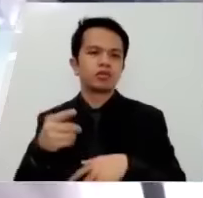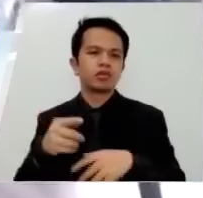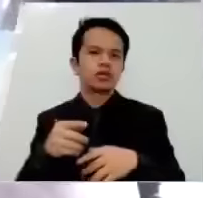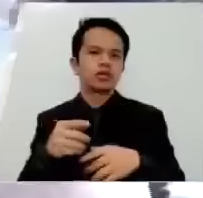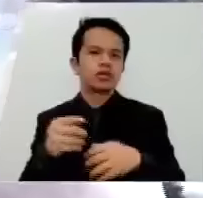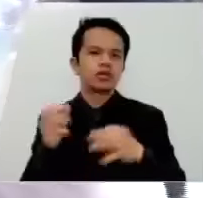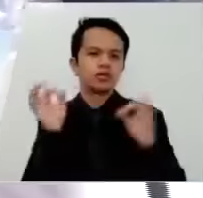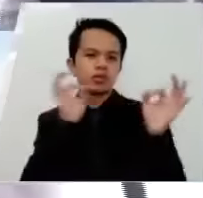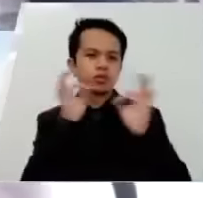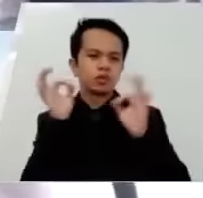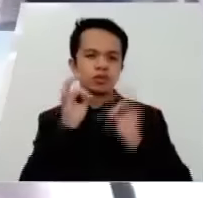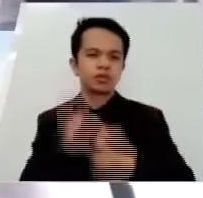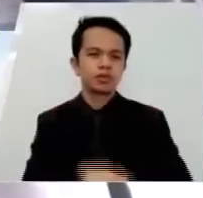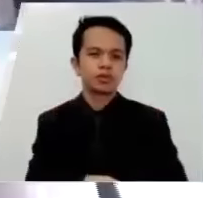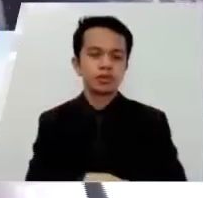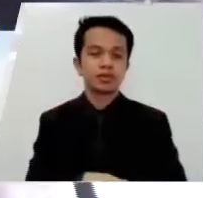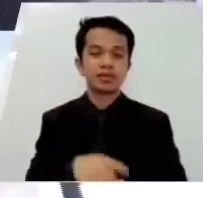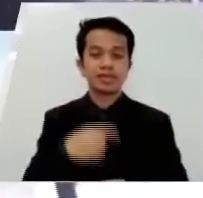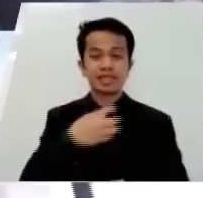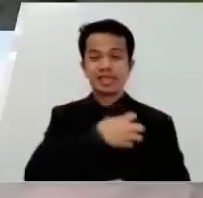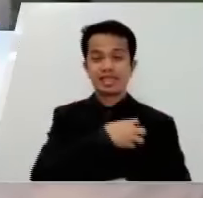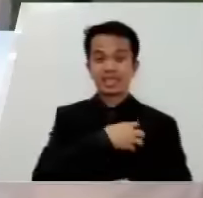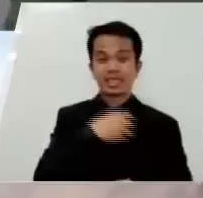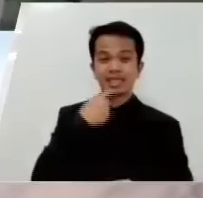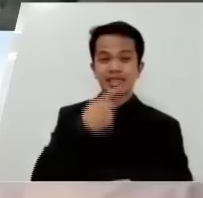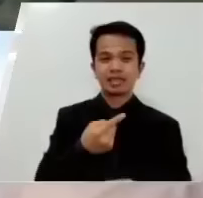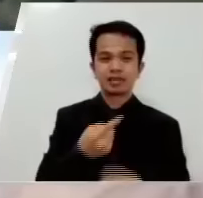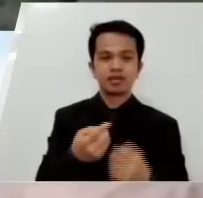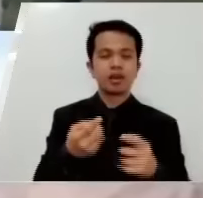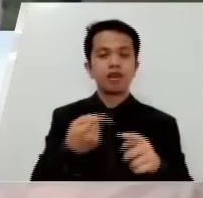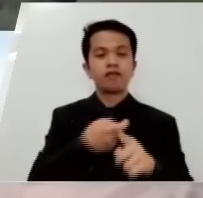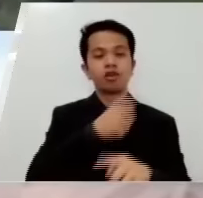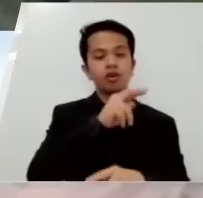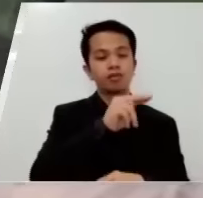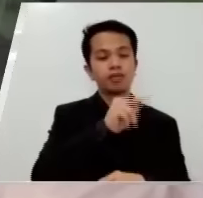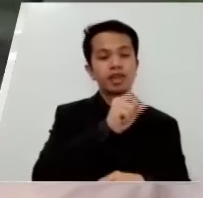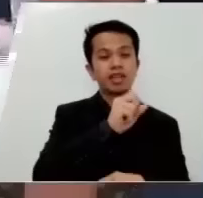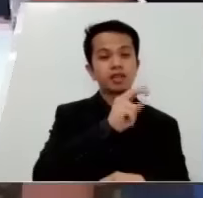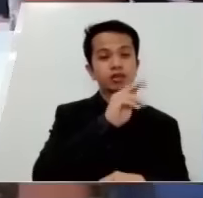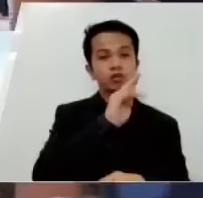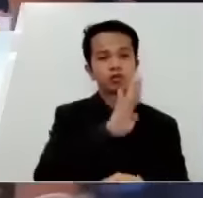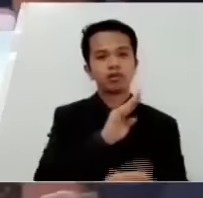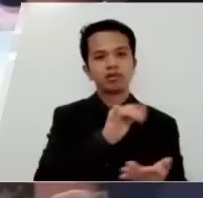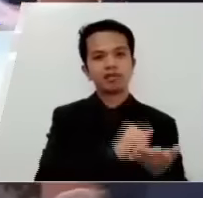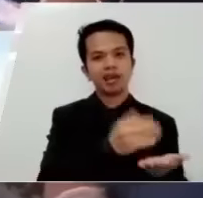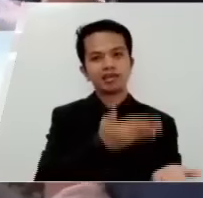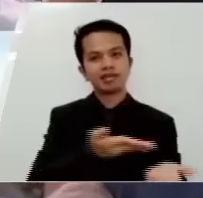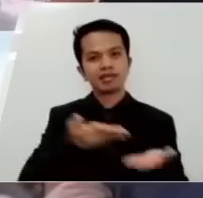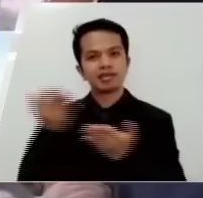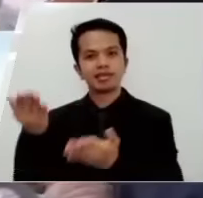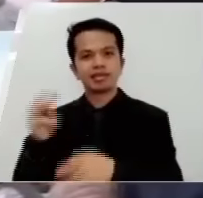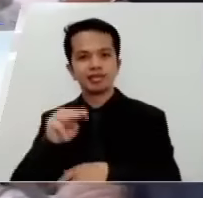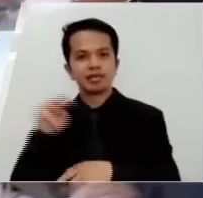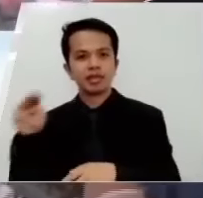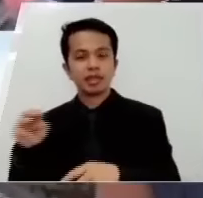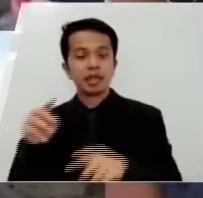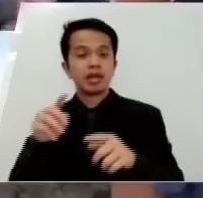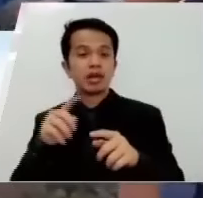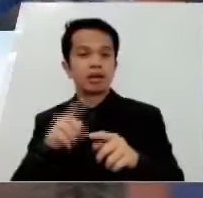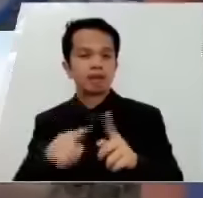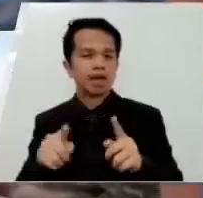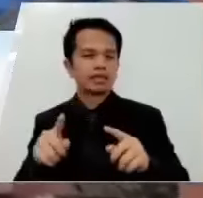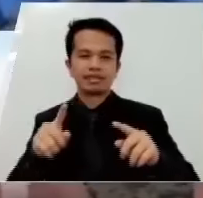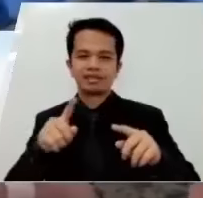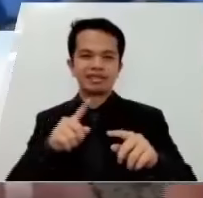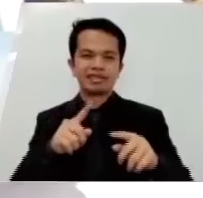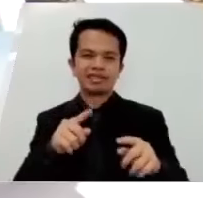ng mga drugs. Ayon sa PNP, mula na Sugbu, dadalhin umano dapat sa Metro Manila ang high-grade na shabu. Ibang-iba raw ang marka ng mga